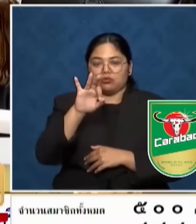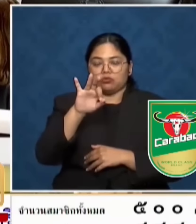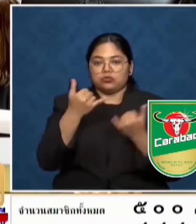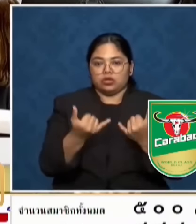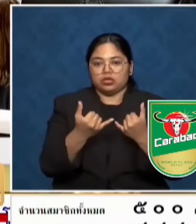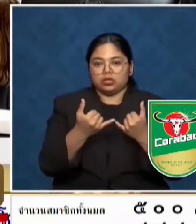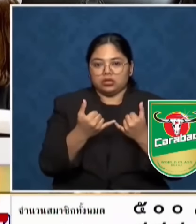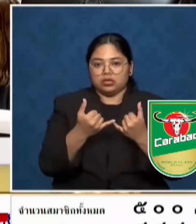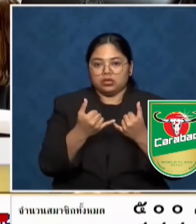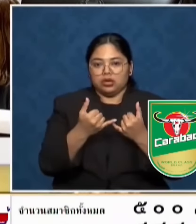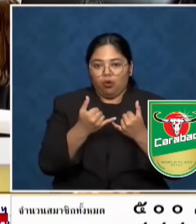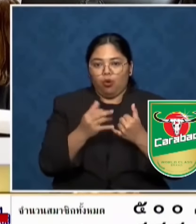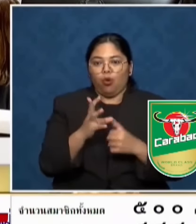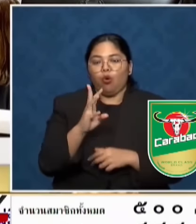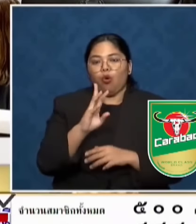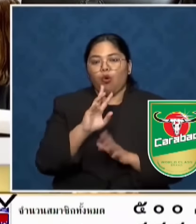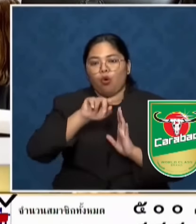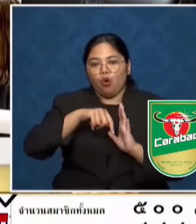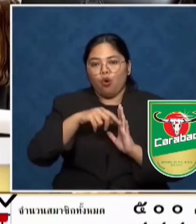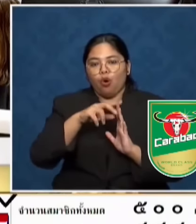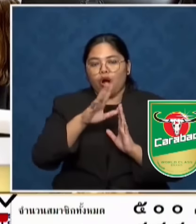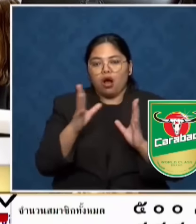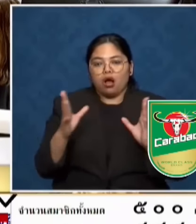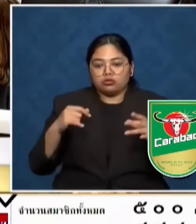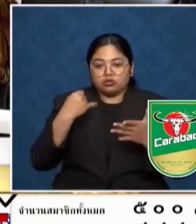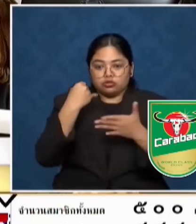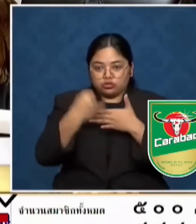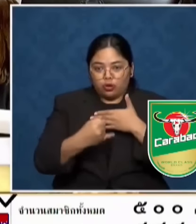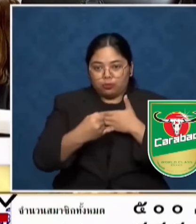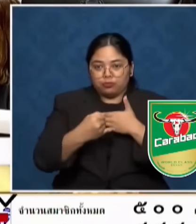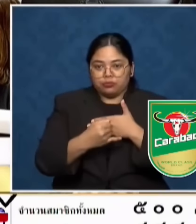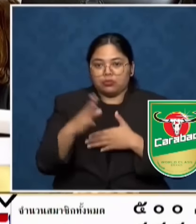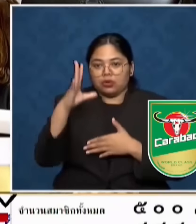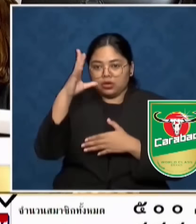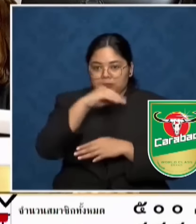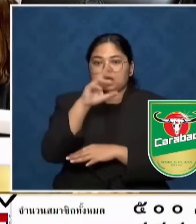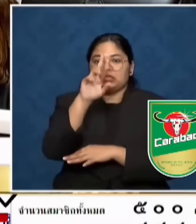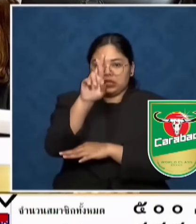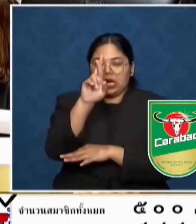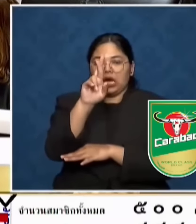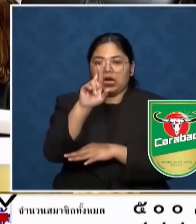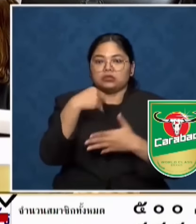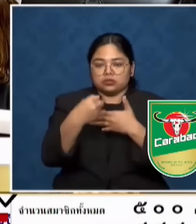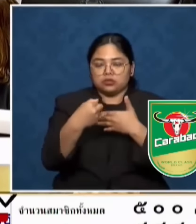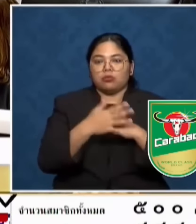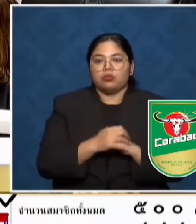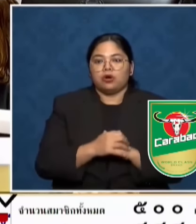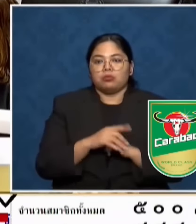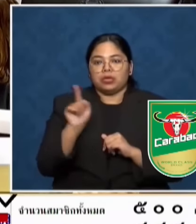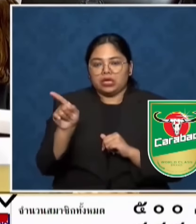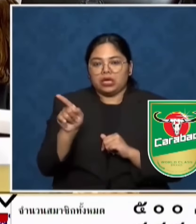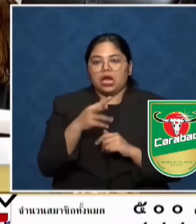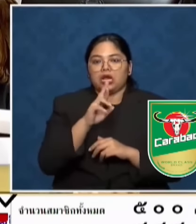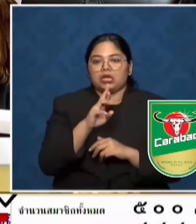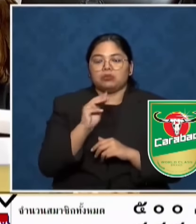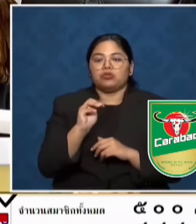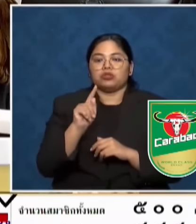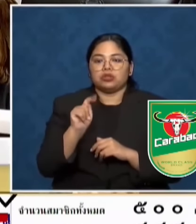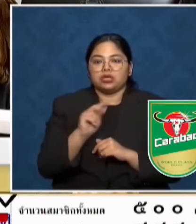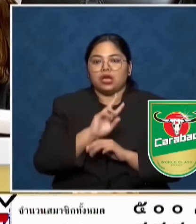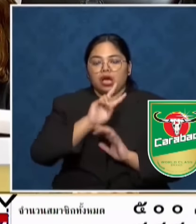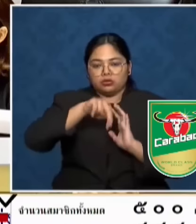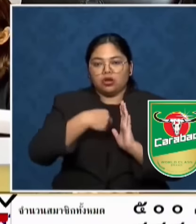ก็ไม่จบอ่ะวันนี้นะฮะขณะที่ฝ่ายเพื่อไทยก็ลุกขึ้นพูดบอกว่ารัฐมนตรีจะตอบต่อเ